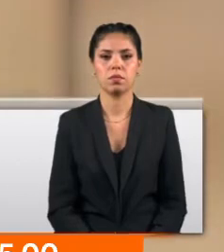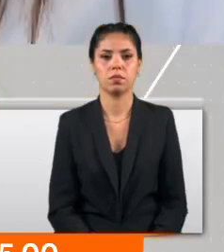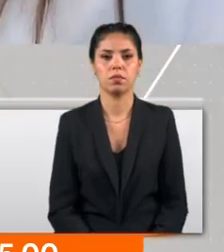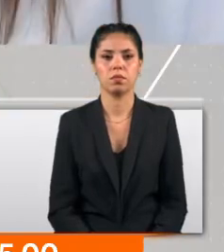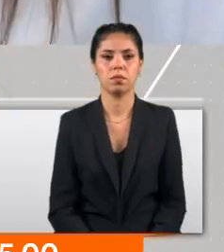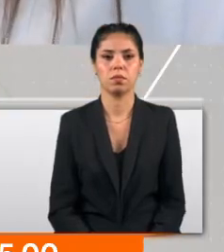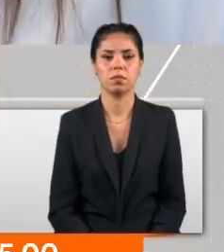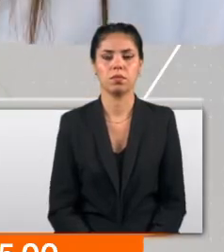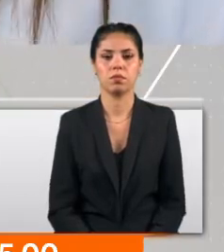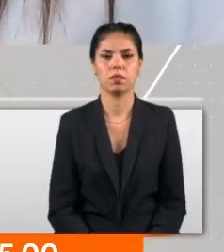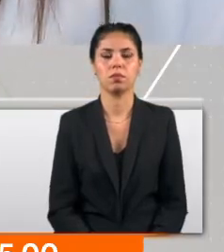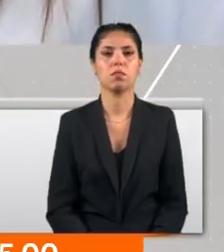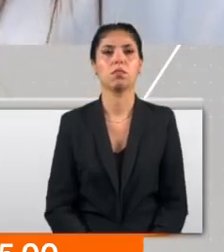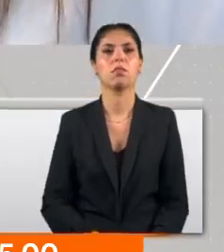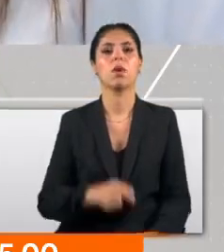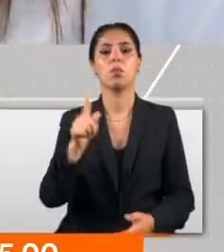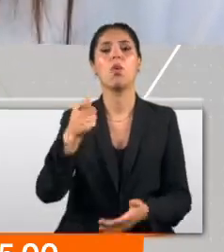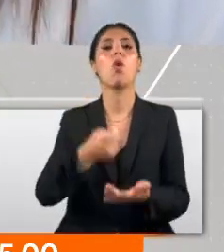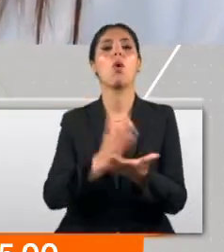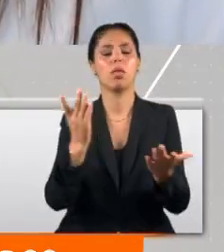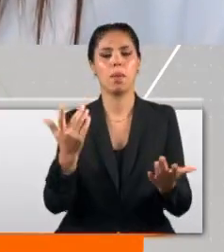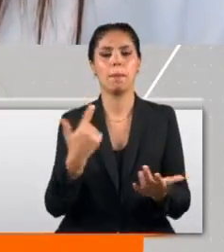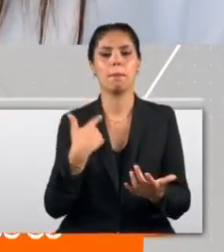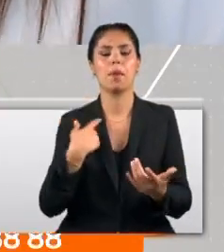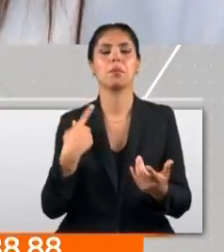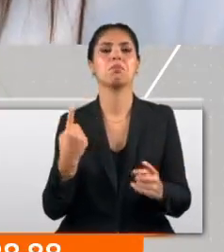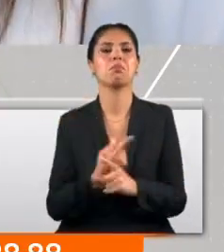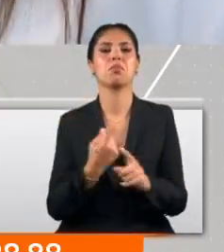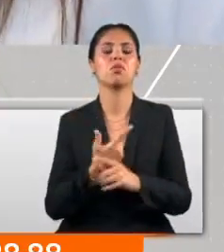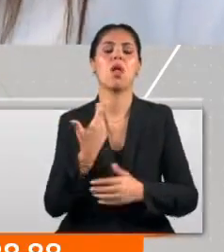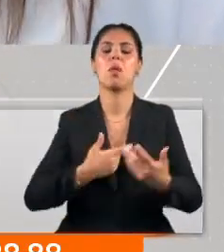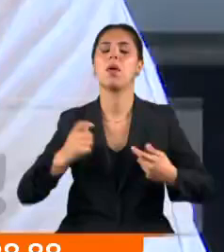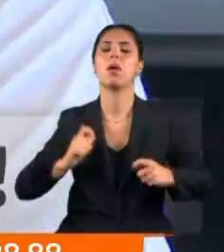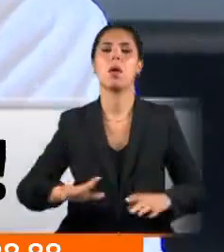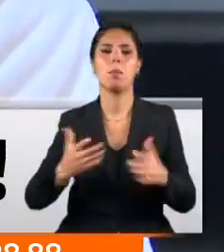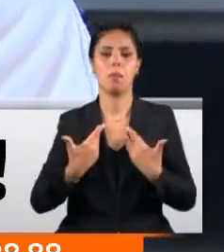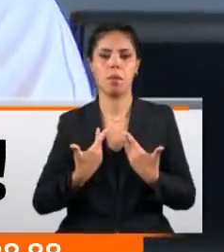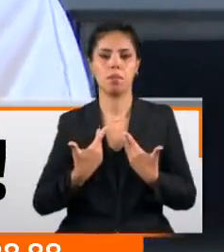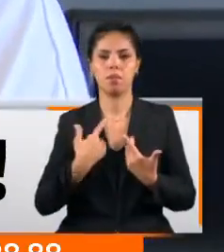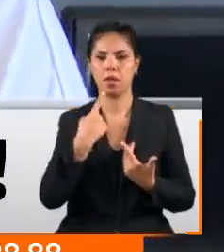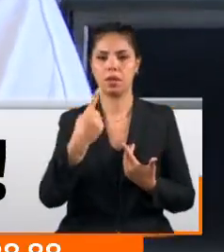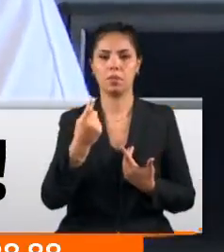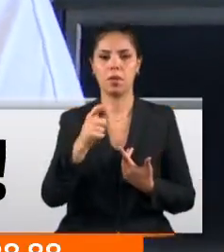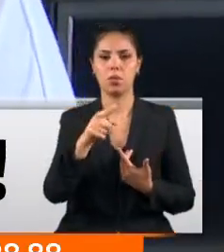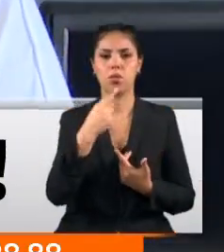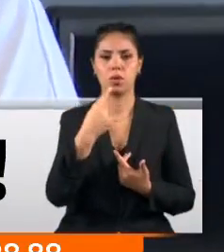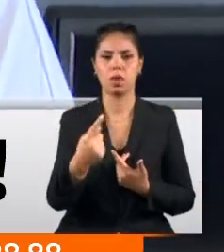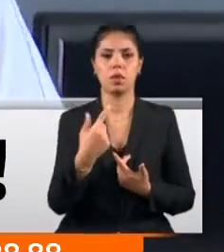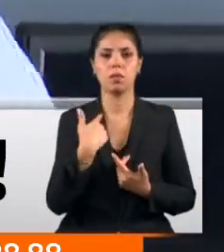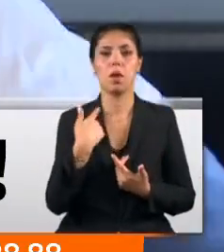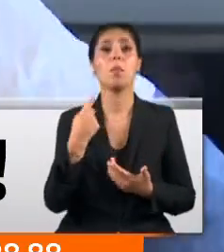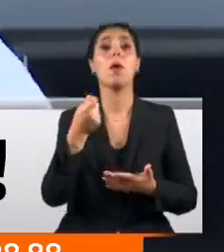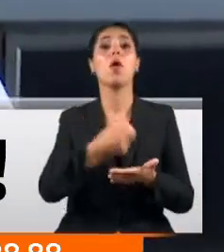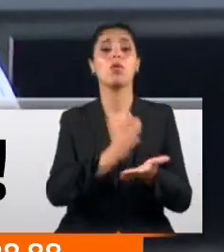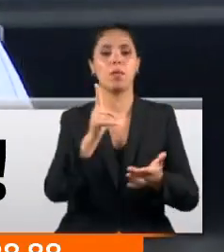istiyorum hocam. Her şeyin bir bedeli var. Bu bedeli vermezseniz ben hiçbir şekilde ameliyatı yapmam. Bana dedi ki para bu parayı bana verirsen ben gireyim.